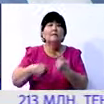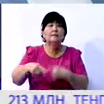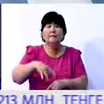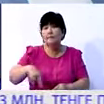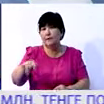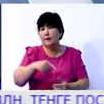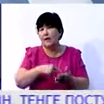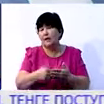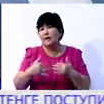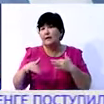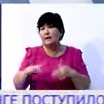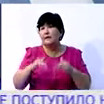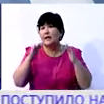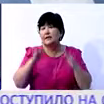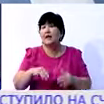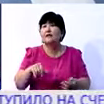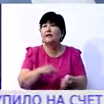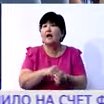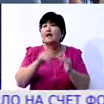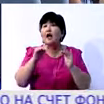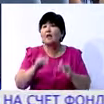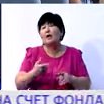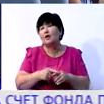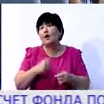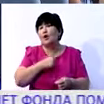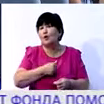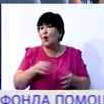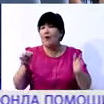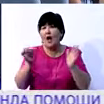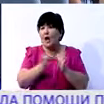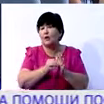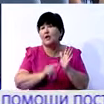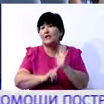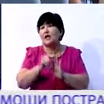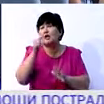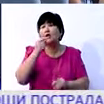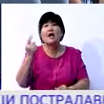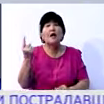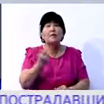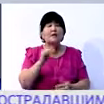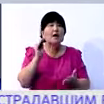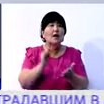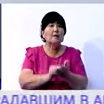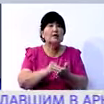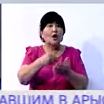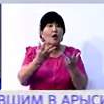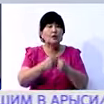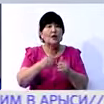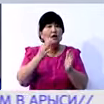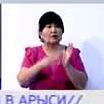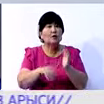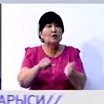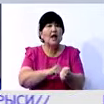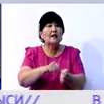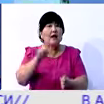республике отмечена тенденция снижения наркомании, однако это зло актуально. Так, с начала года впервые поставлены на учет 90